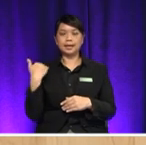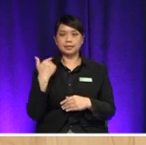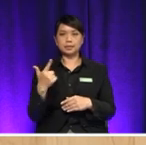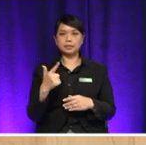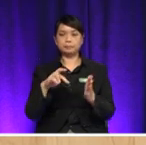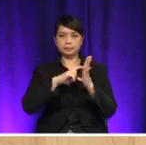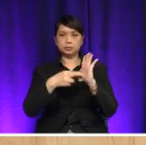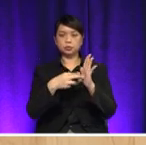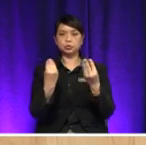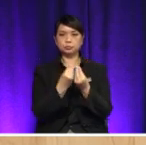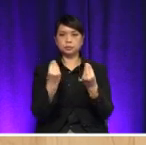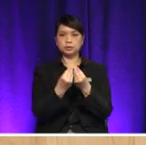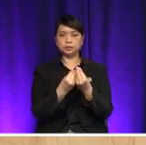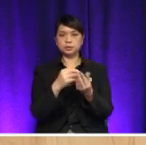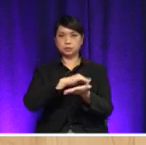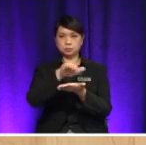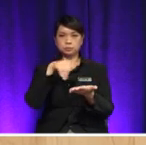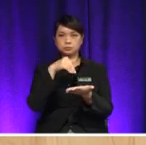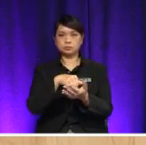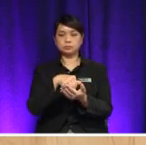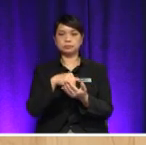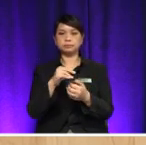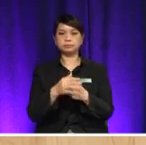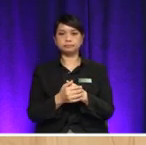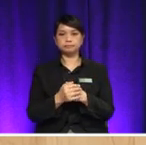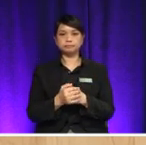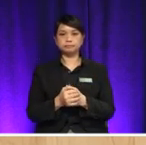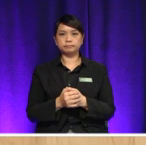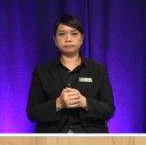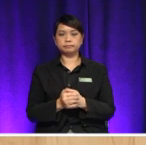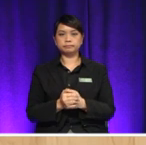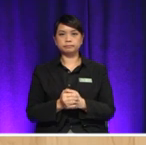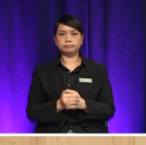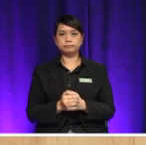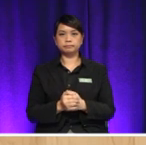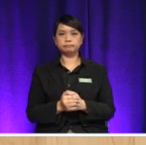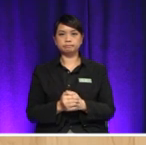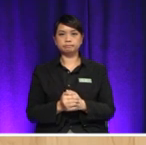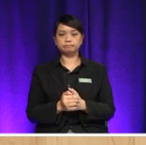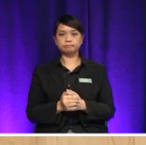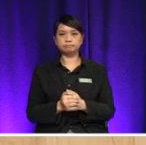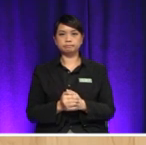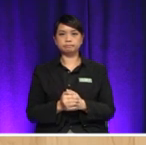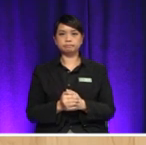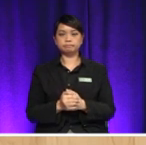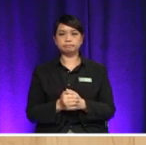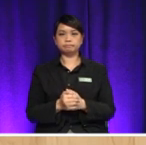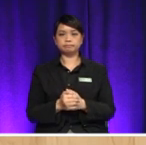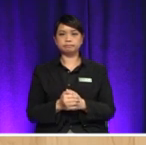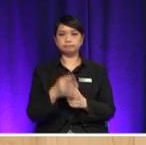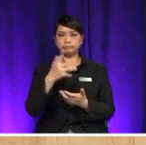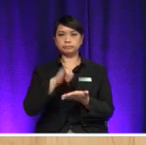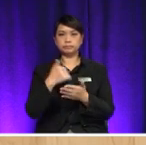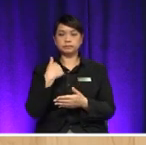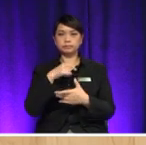ini Oke jumlahkan nomor indeks bagi setiap bahan kemudian kita bagikan dengan jumlah